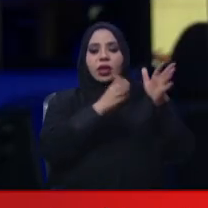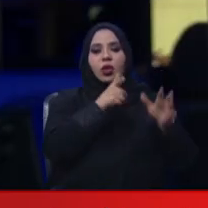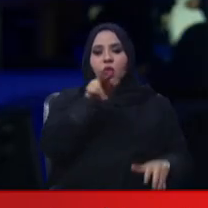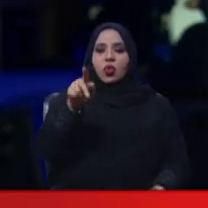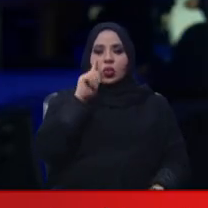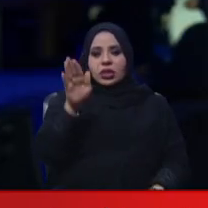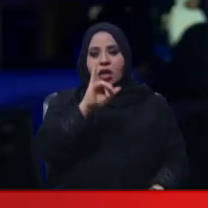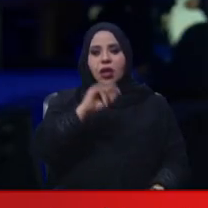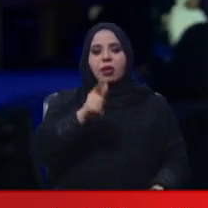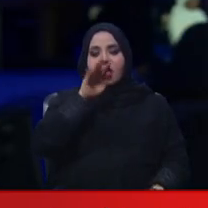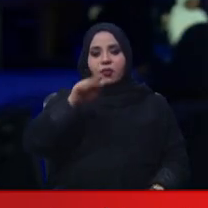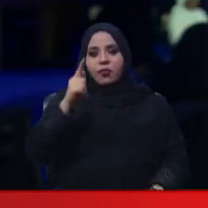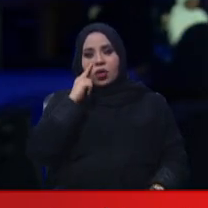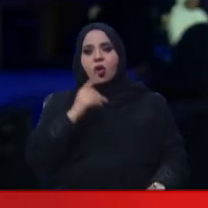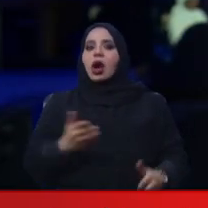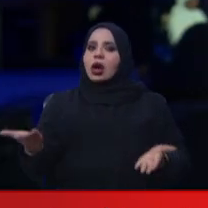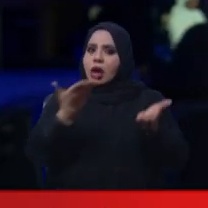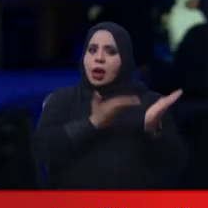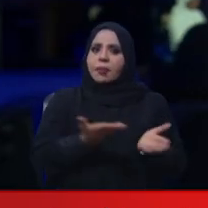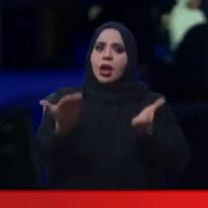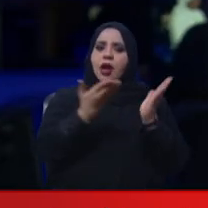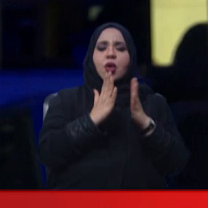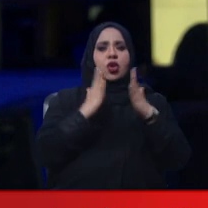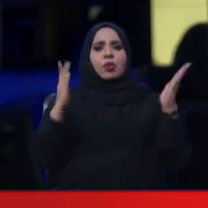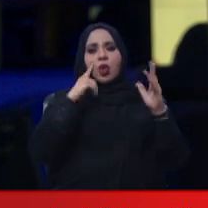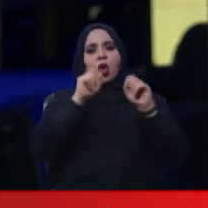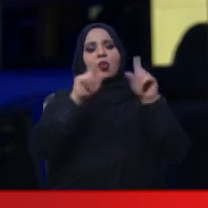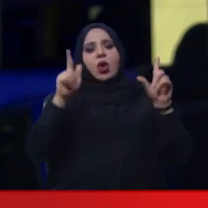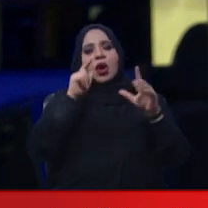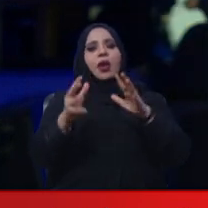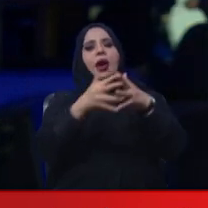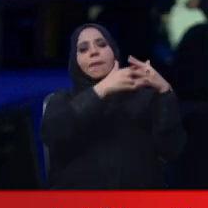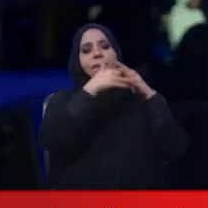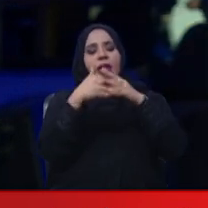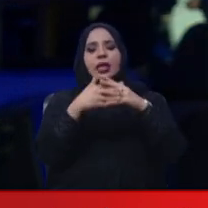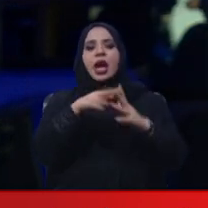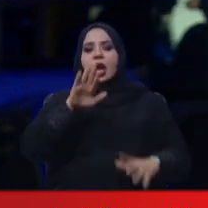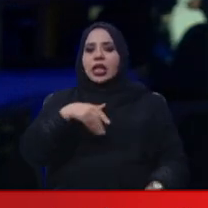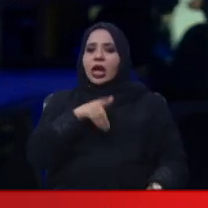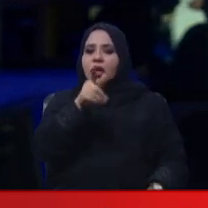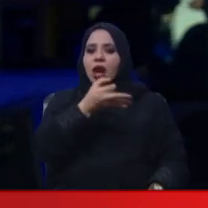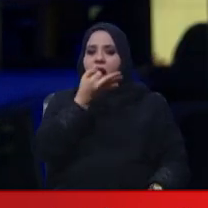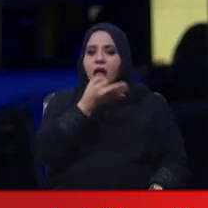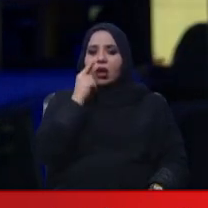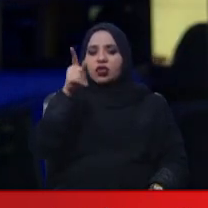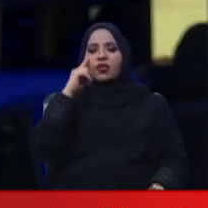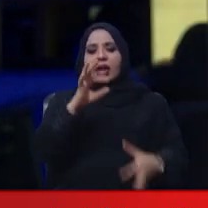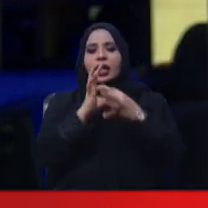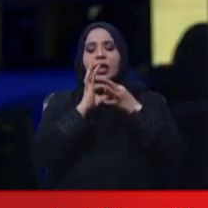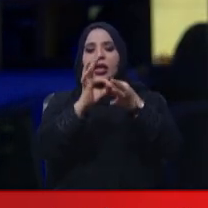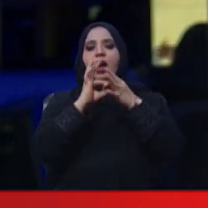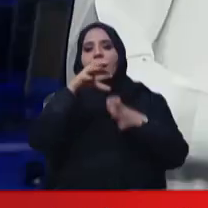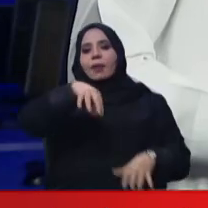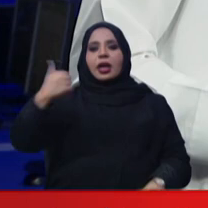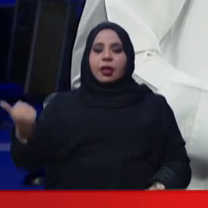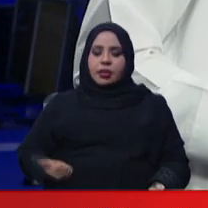حفاوة كبيرة استقبل بها سمو ولي العهد في واشنطن. أيضا لو أردنا الحديث عن العلاقة البحرينية الأمريكية،